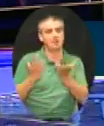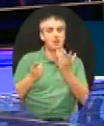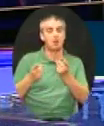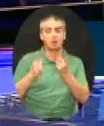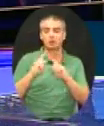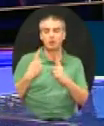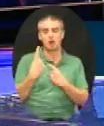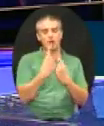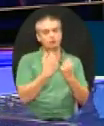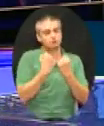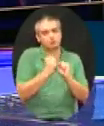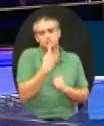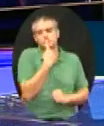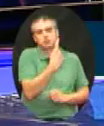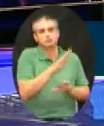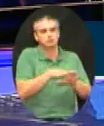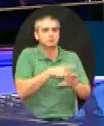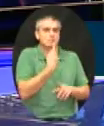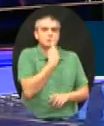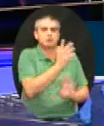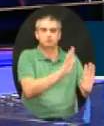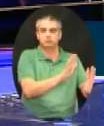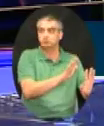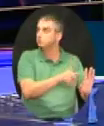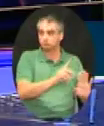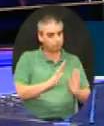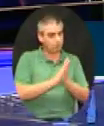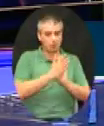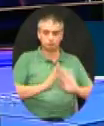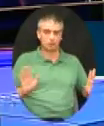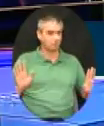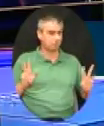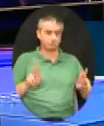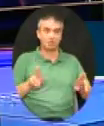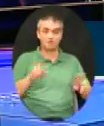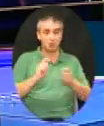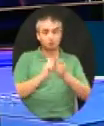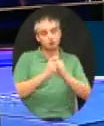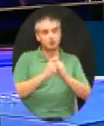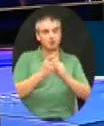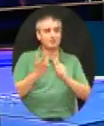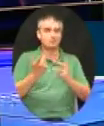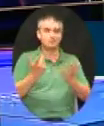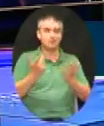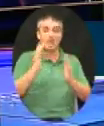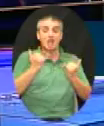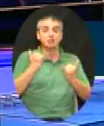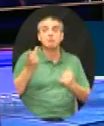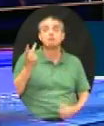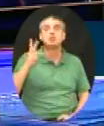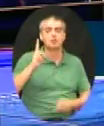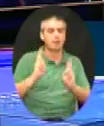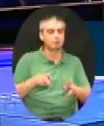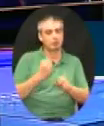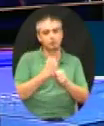החופש של כל אחד לעשות מה שהוא רוצה, והדבר הזה לא השתנה, אני חושב שאפילו הוא השתנה באופן שכזה, שהיום יש יותר